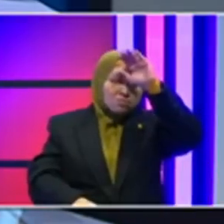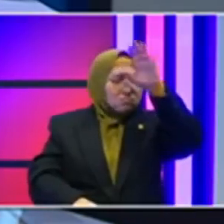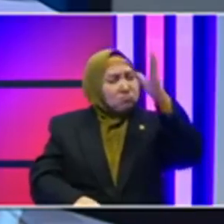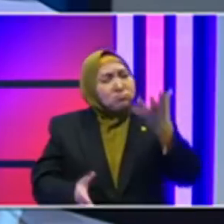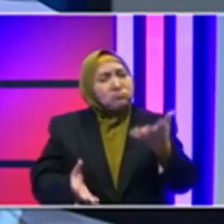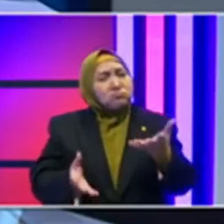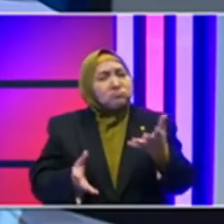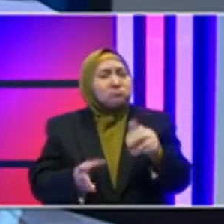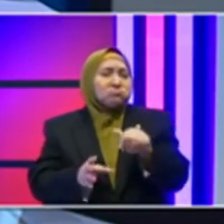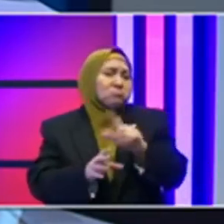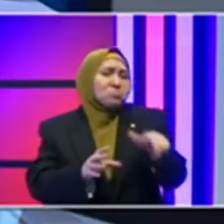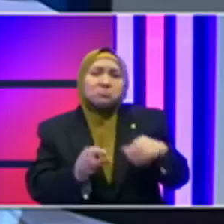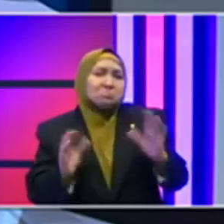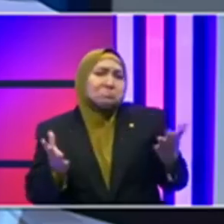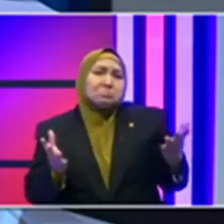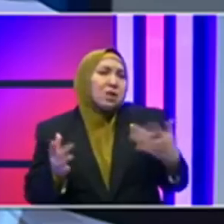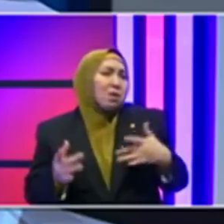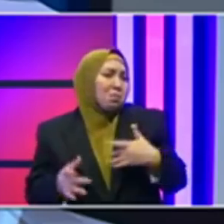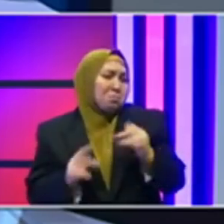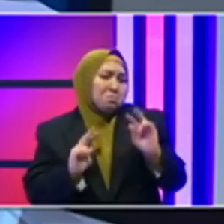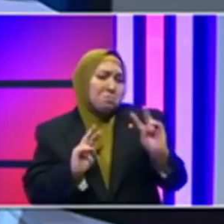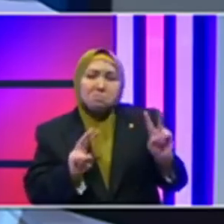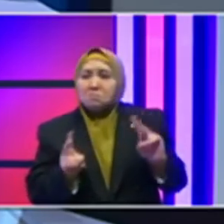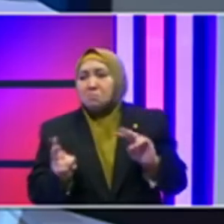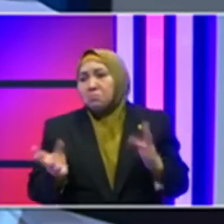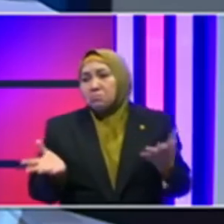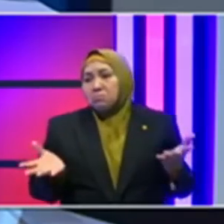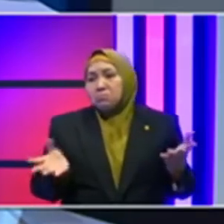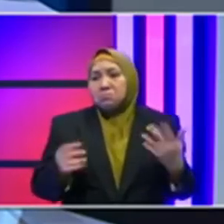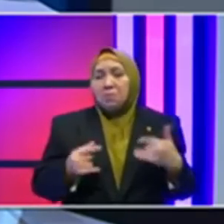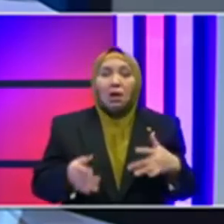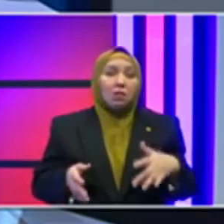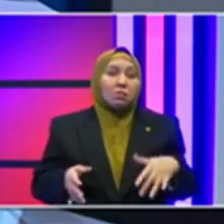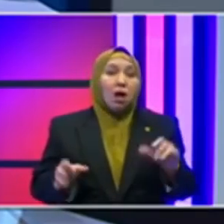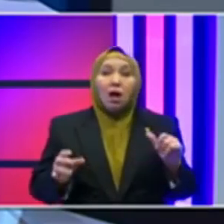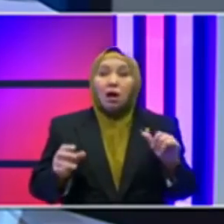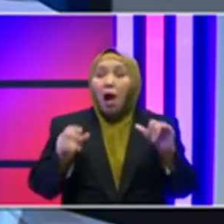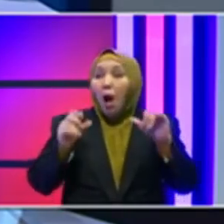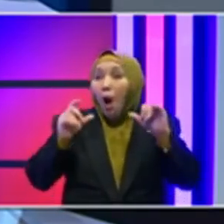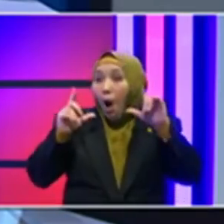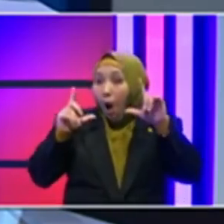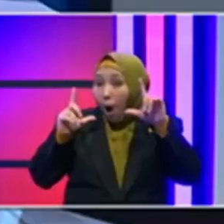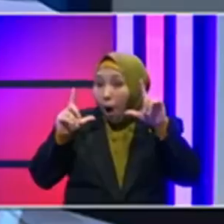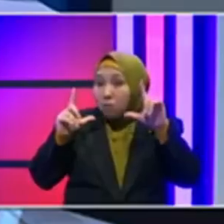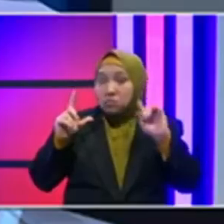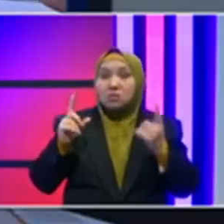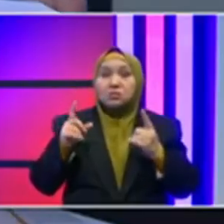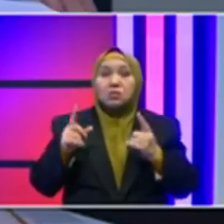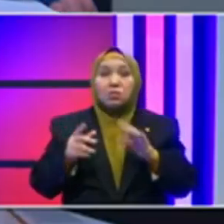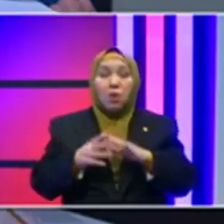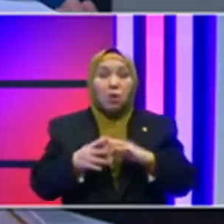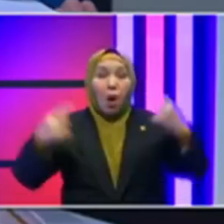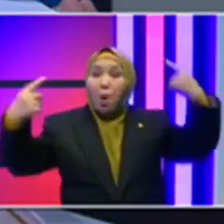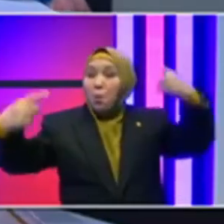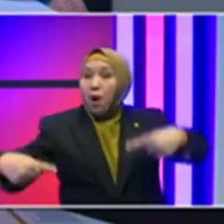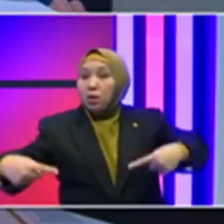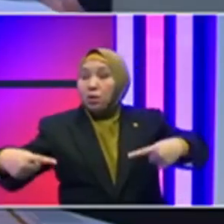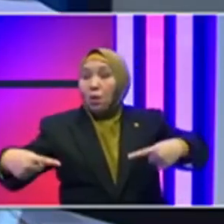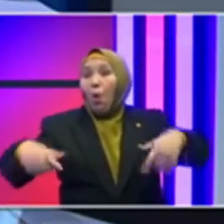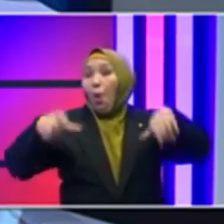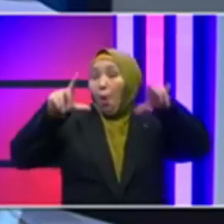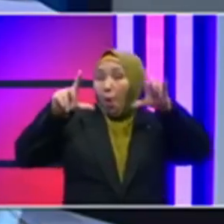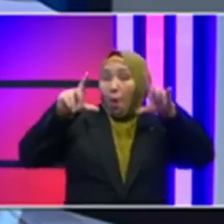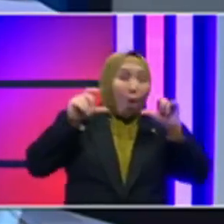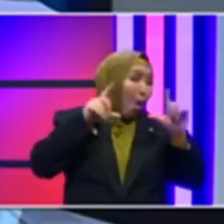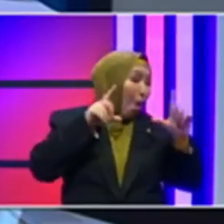ketidak ada efek ya Kecuali mereka cuma merasa takjub melihat satu pihak melawan dengan satu pihak yang lain